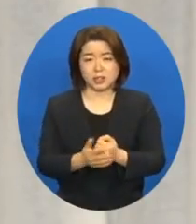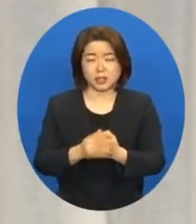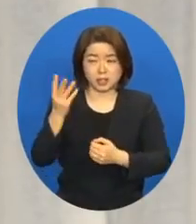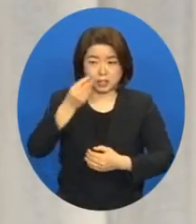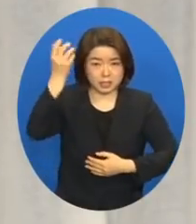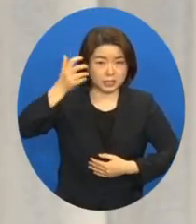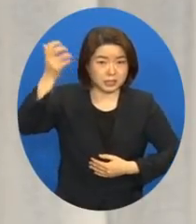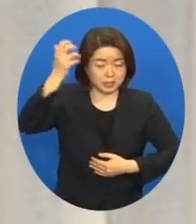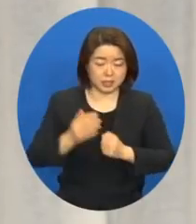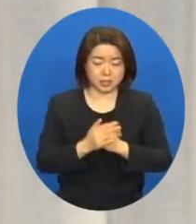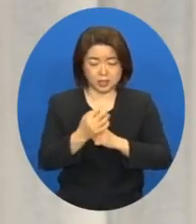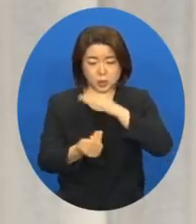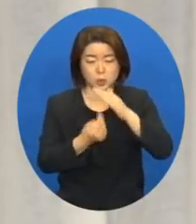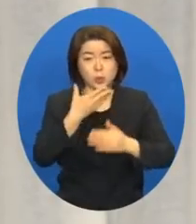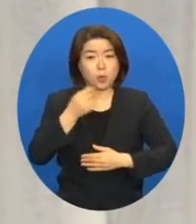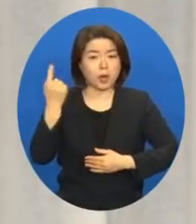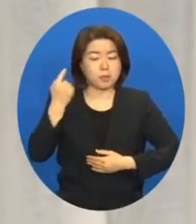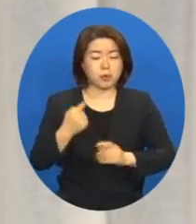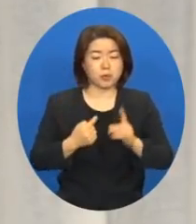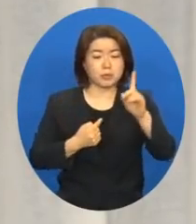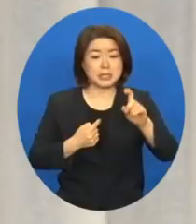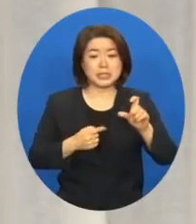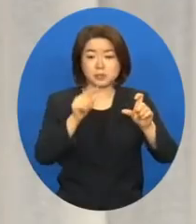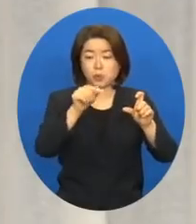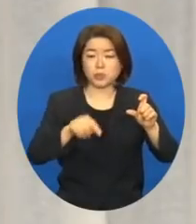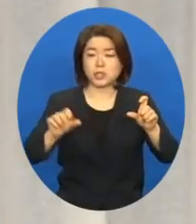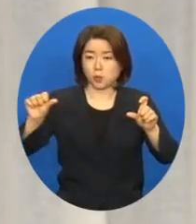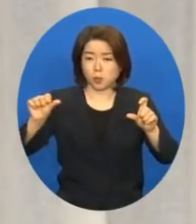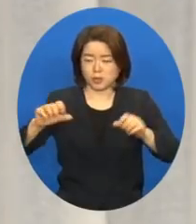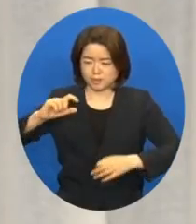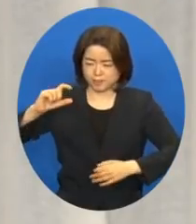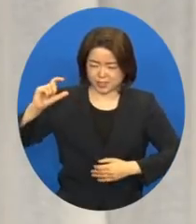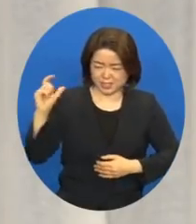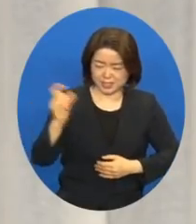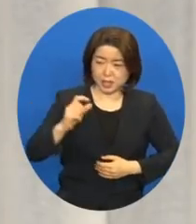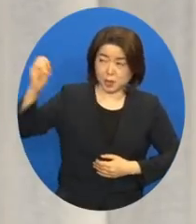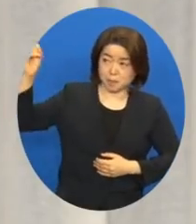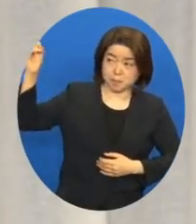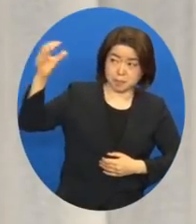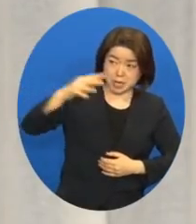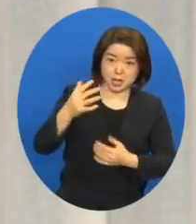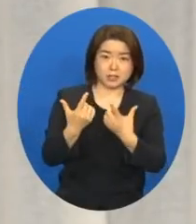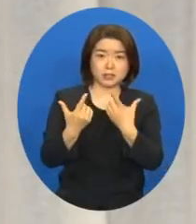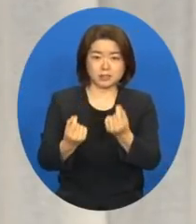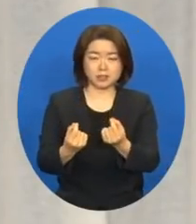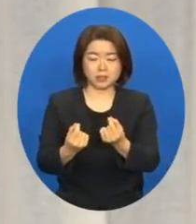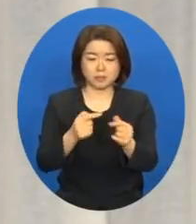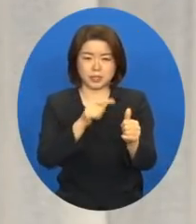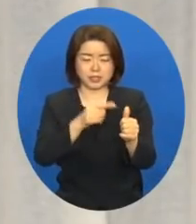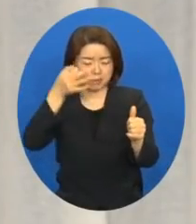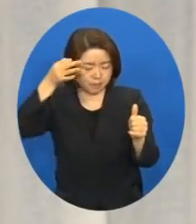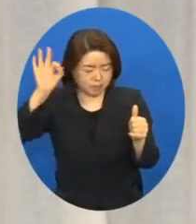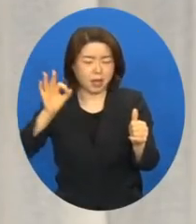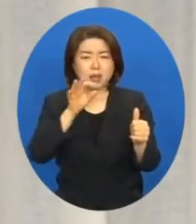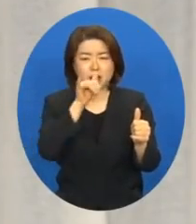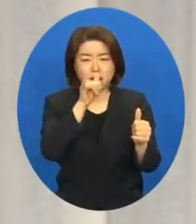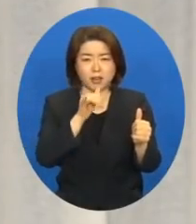성령께서 요한복음 15장 말씀을 강한 빛처럼 허드슨 테일러 선교사에게 깨닫게